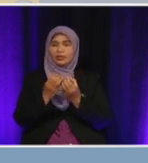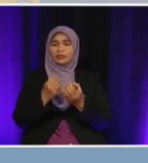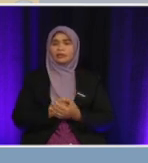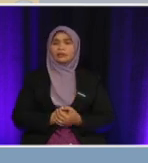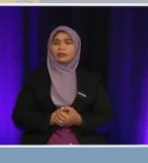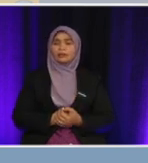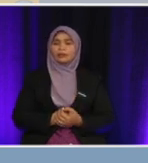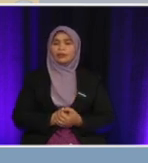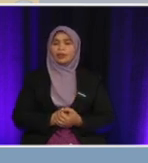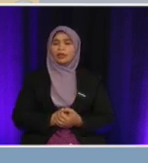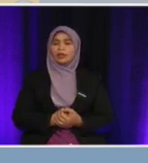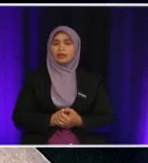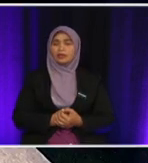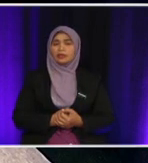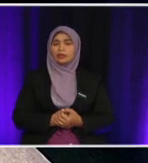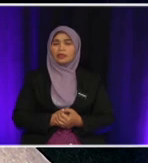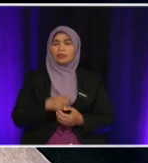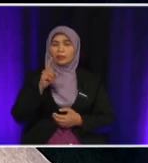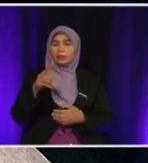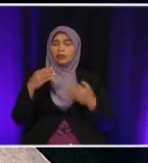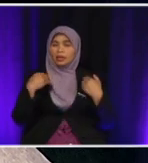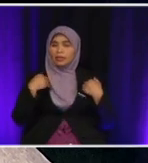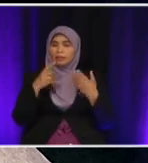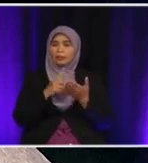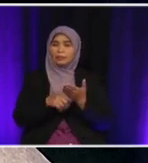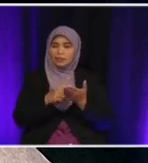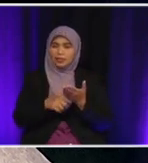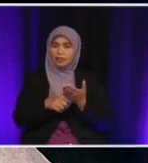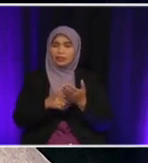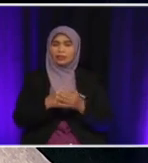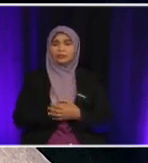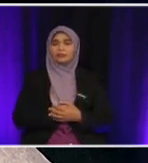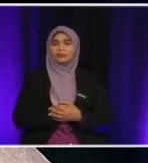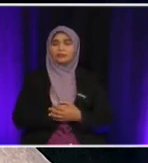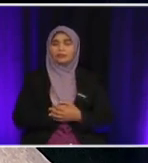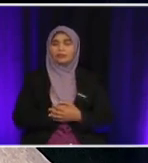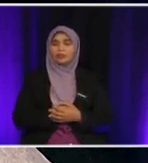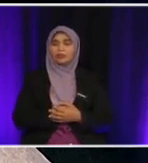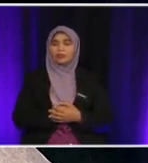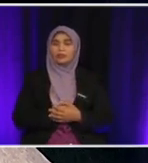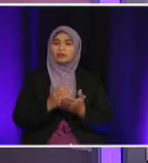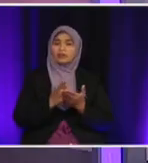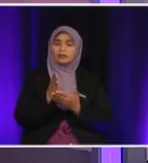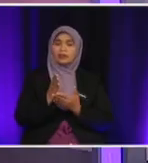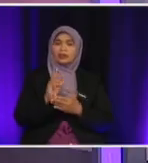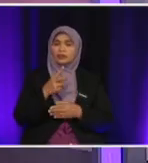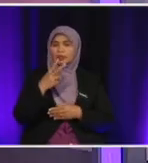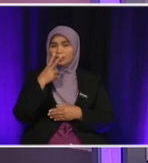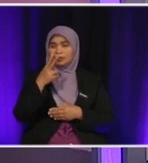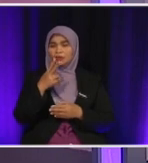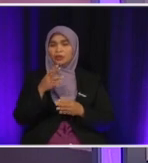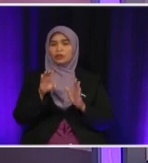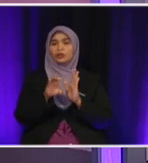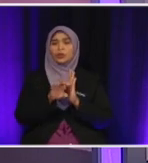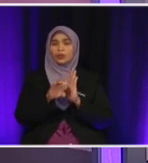Jadi saya nggak bagus perlu adegan perbincangan oke tanya Afi seterusnya kita lihat inilah